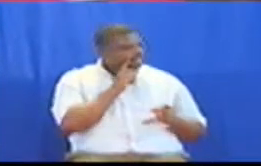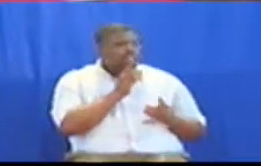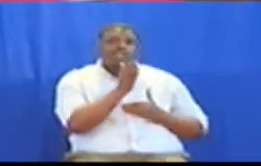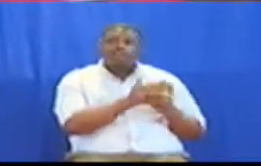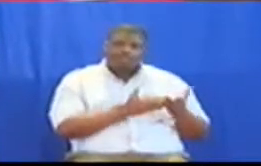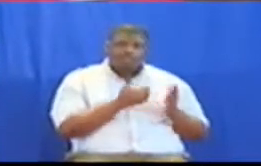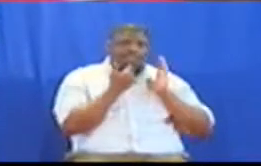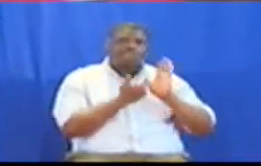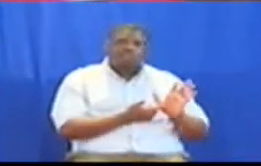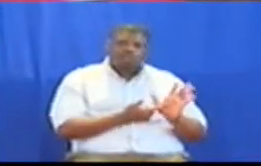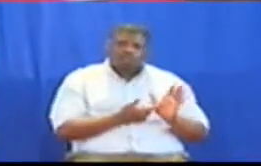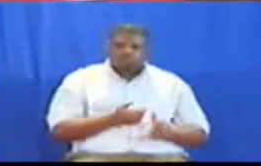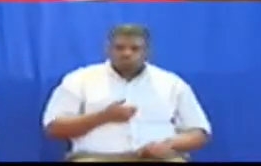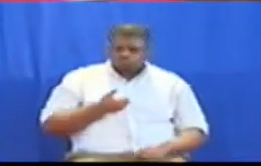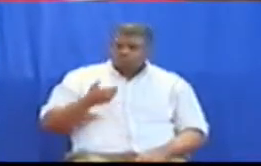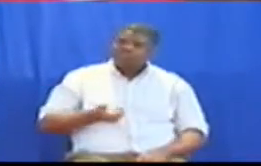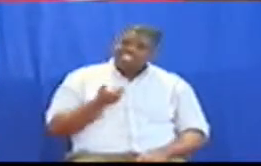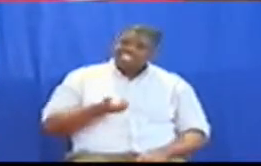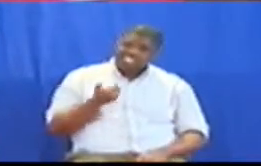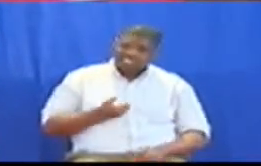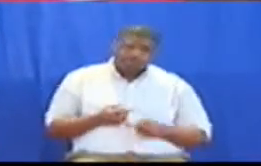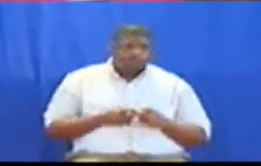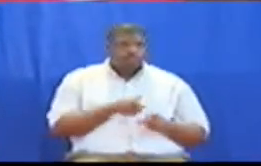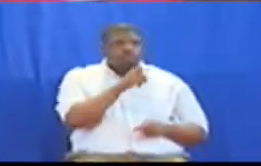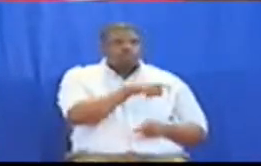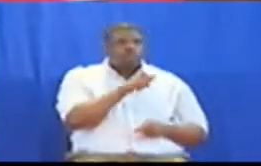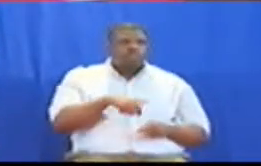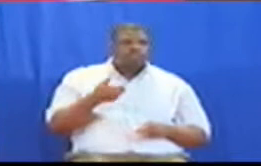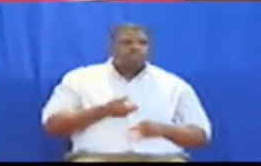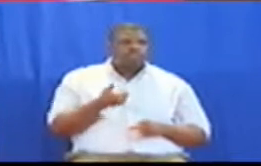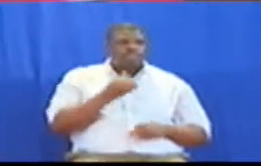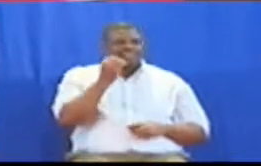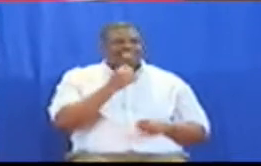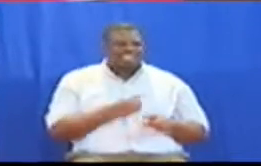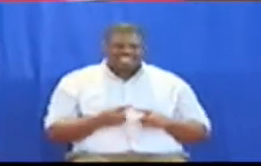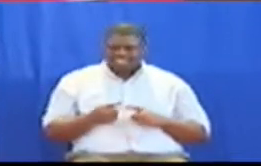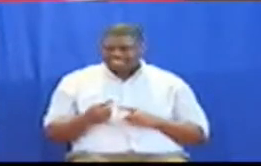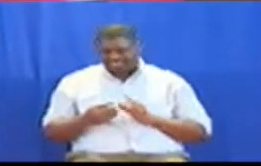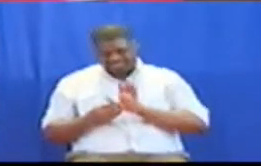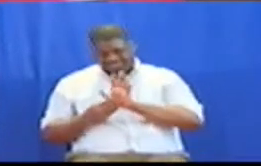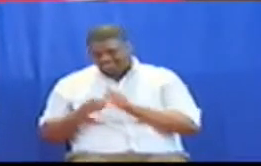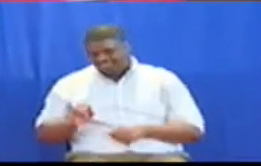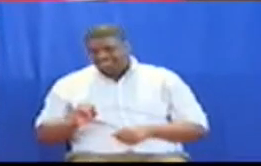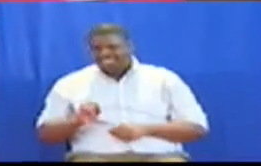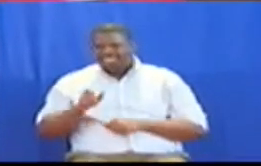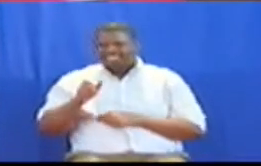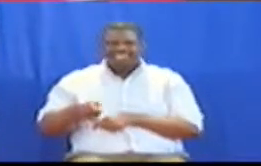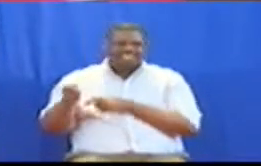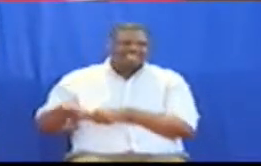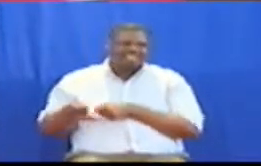Niwape mfano upande wa vijijini. Wananchi wetu wa kijijini 90% ni wakulima, na wengi wanalima kwa ajili ya